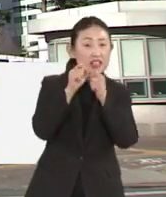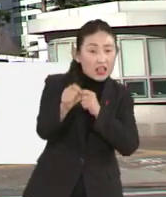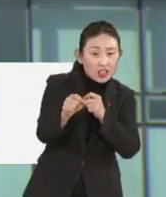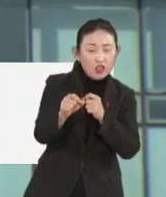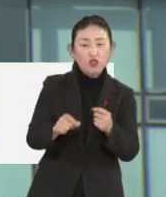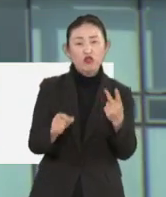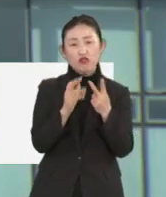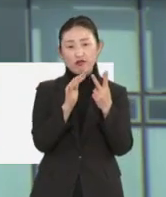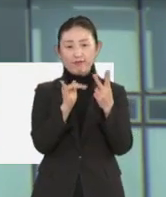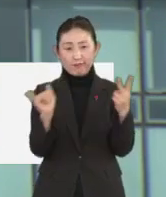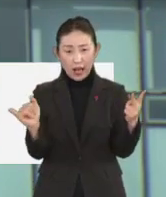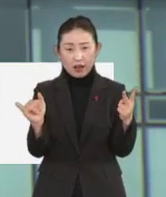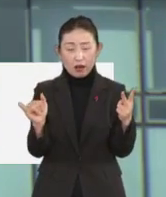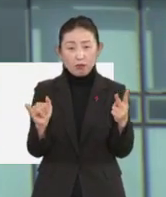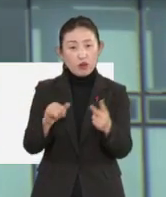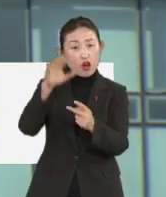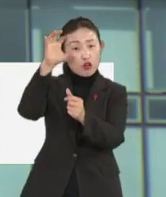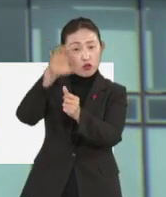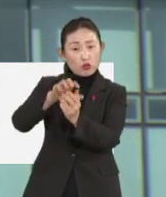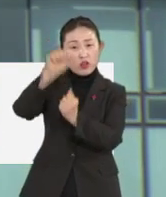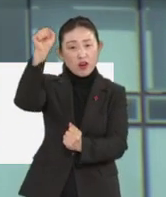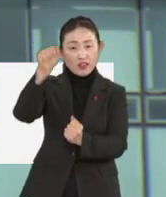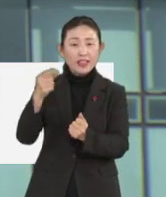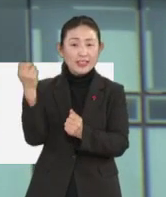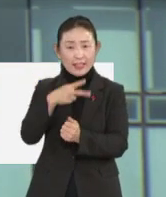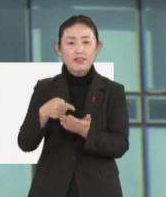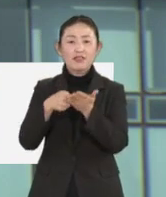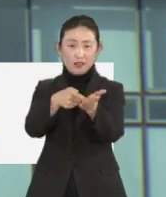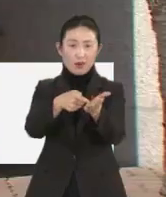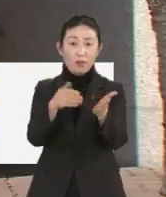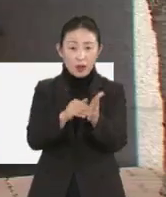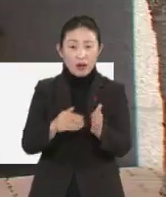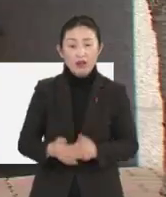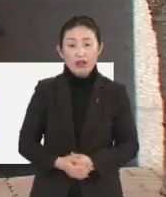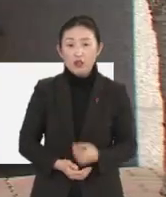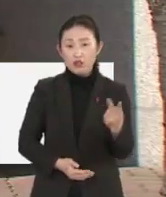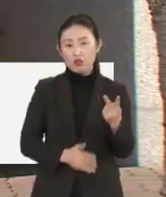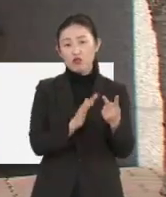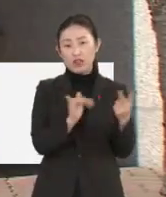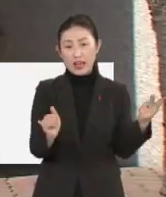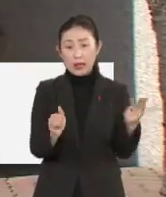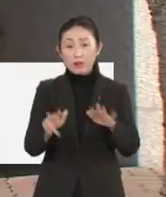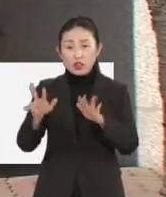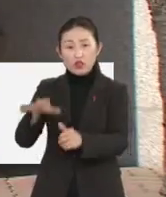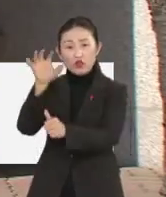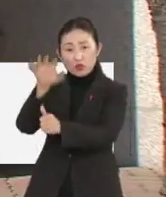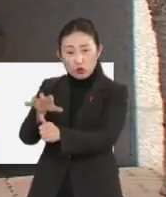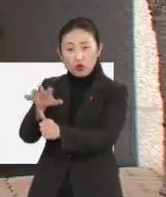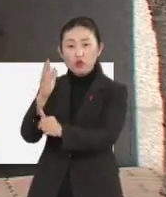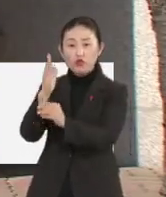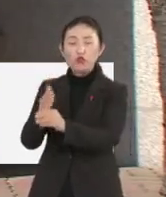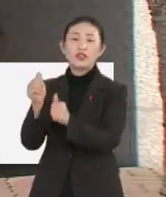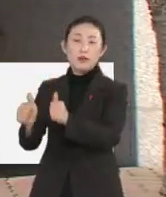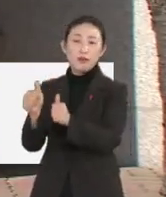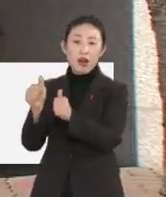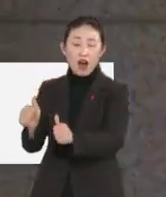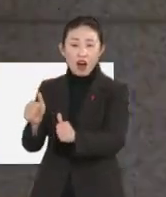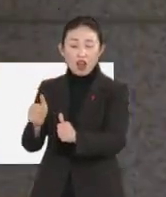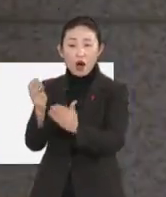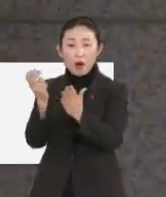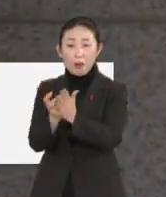혐의로 50대 a씨 등 2명에 대한 구속영장을 재신청했습니다 h등은 현재 구속 상태로